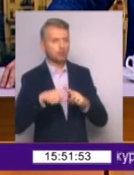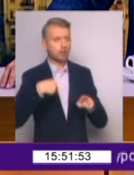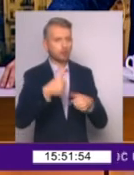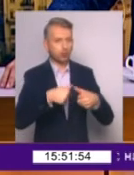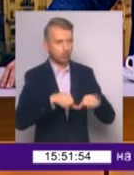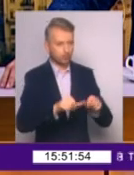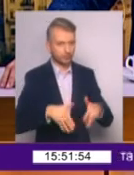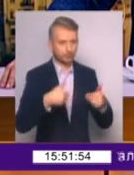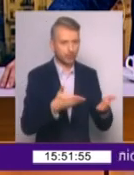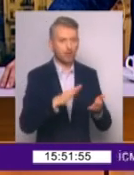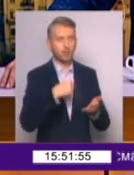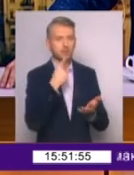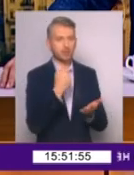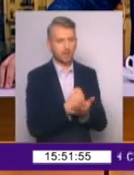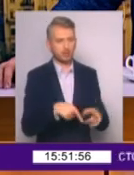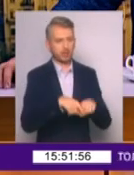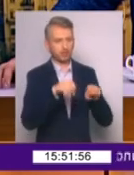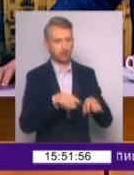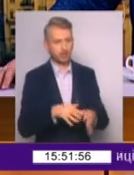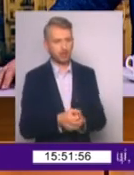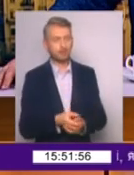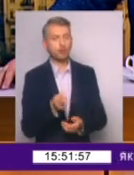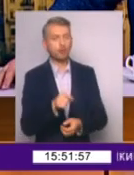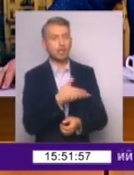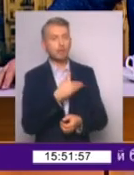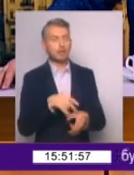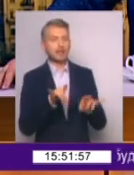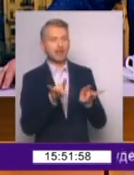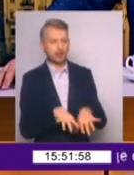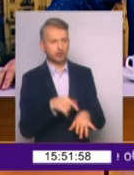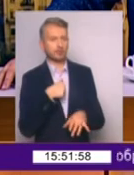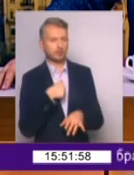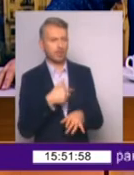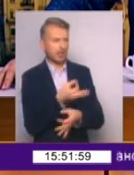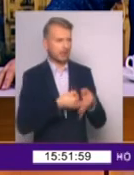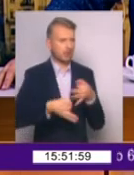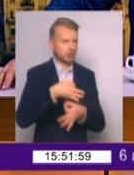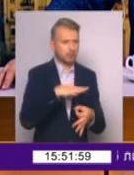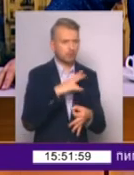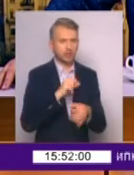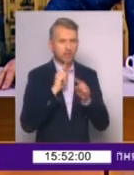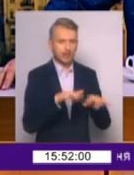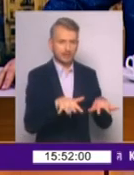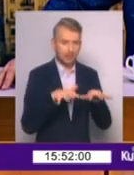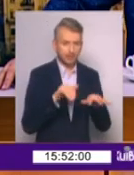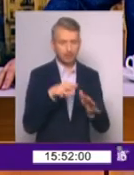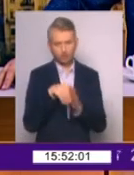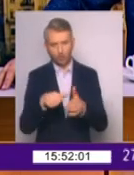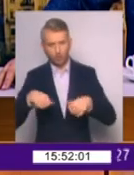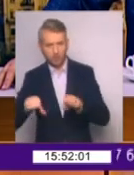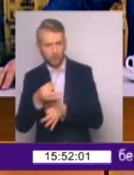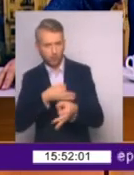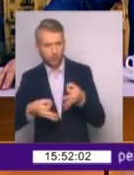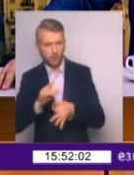і приймаємо такі рішення. Тому ми і залишили, да, дискусії велися і на сесії, і в комісії про те,